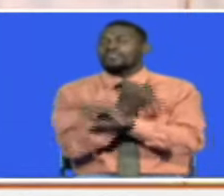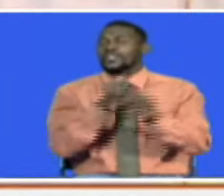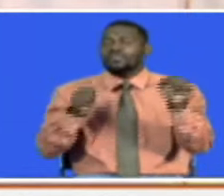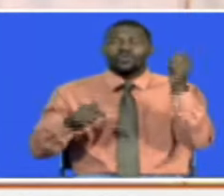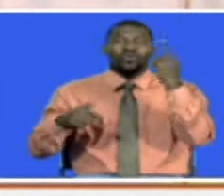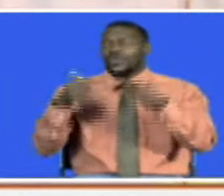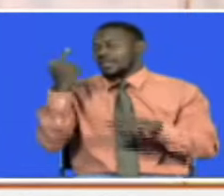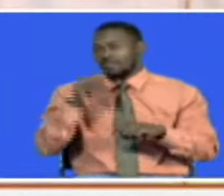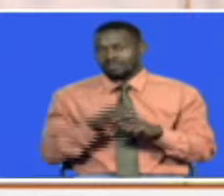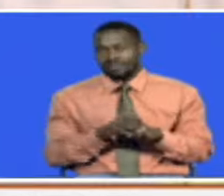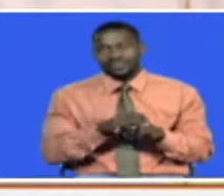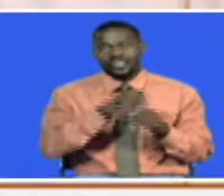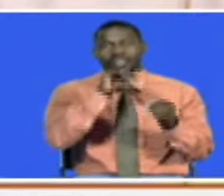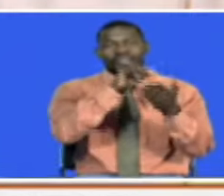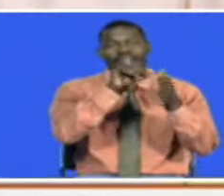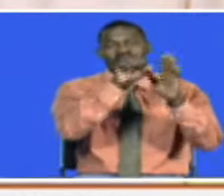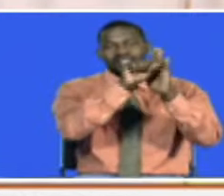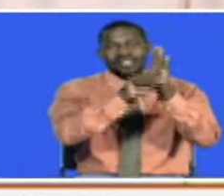Hiyo ikulu nimeweka mitego